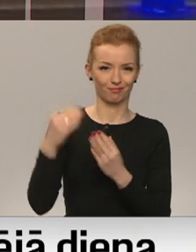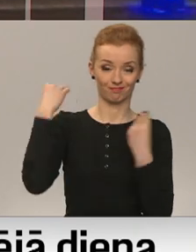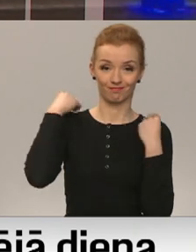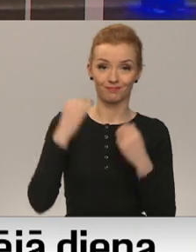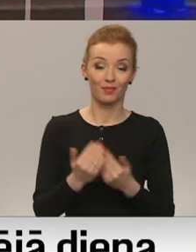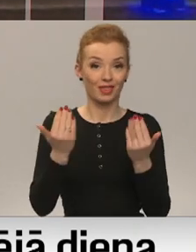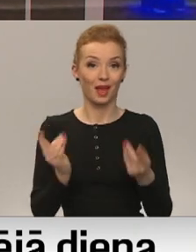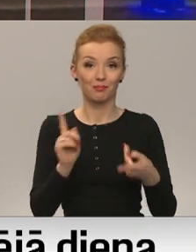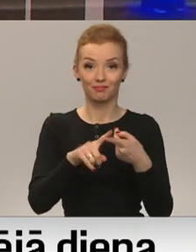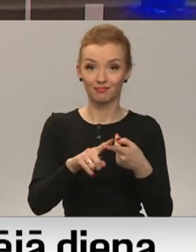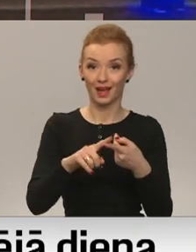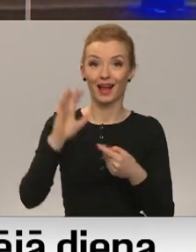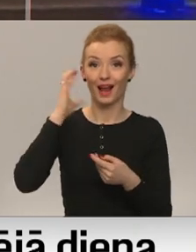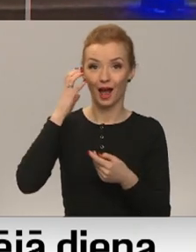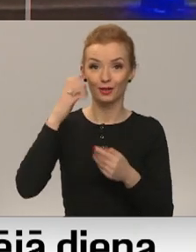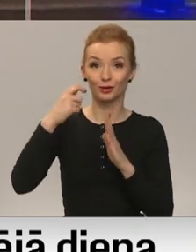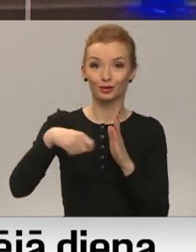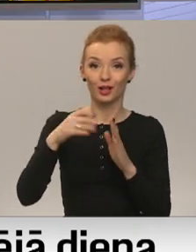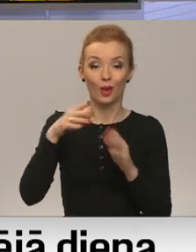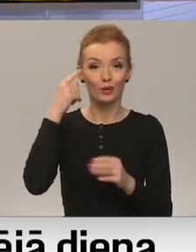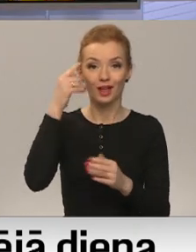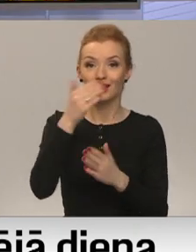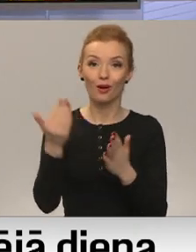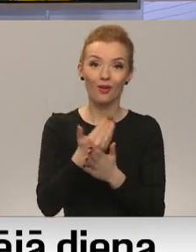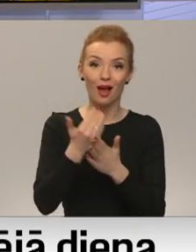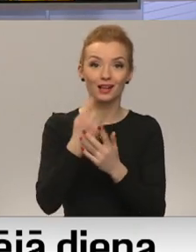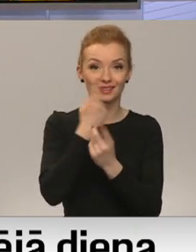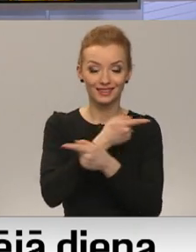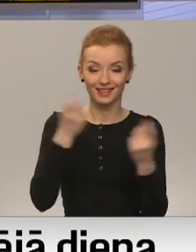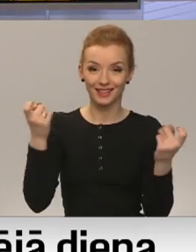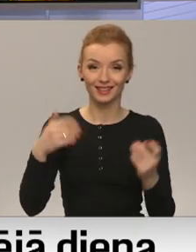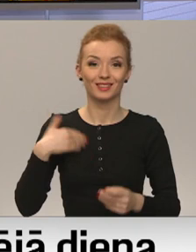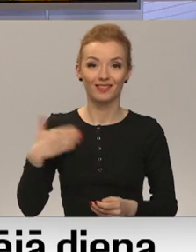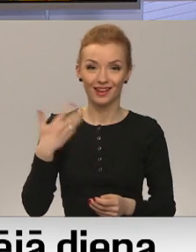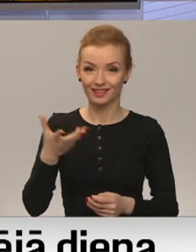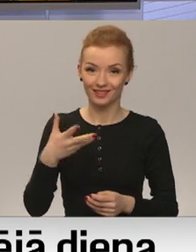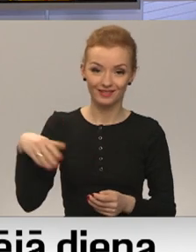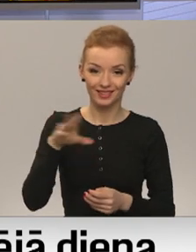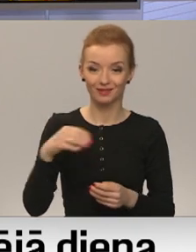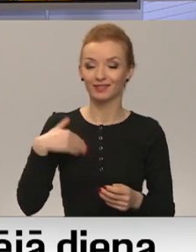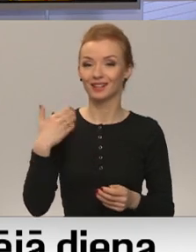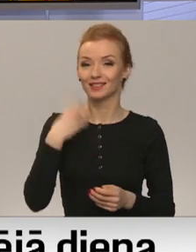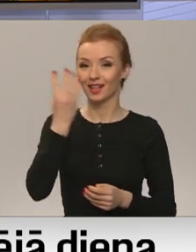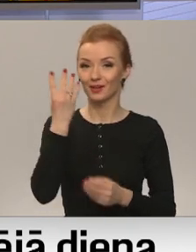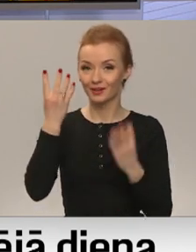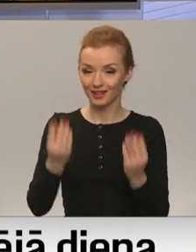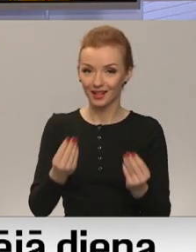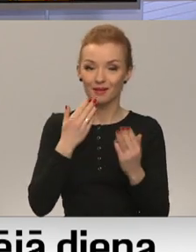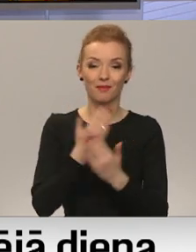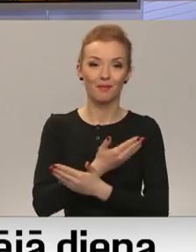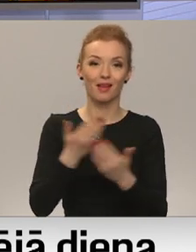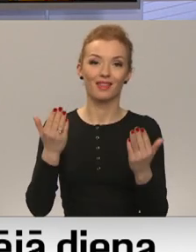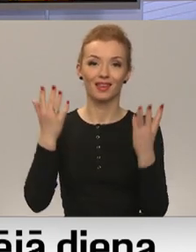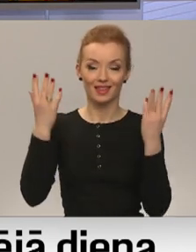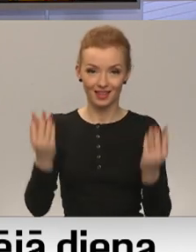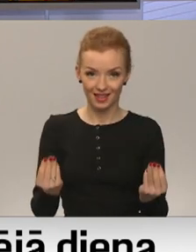5 studijai, lai uzzinātu jaunāko maratona norisē. Sveiki, kolēģi! Sveicināt ceturtdienā, Sveikā. Pēdējā labvakar, dienā. Latvija,